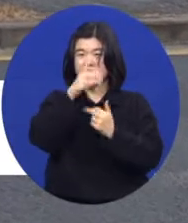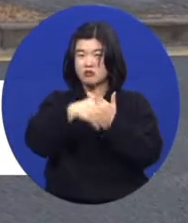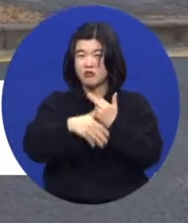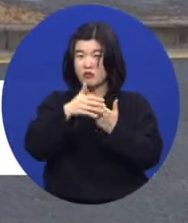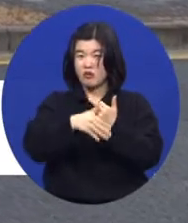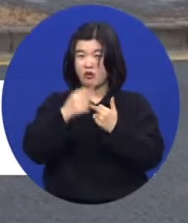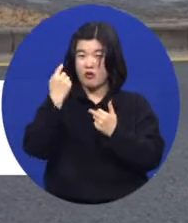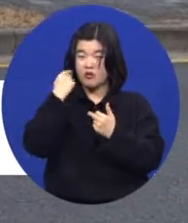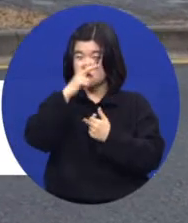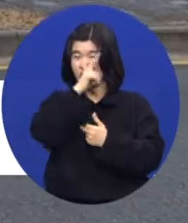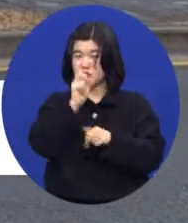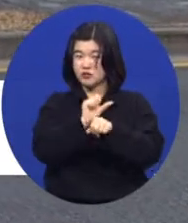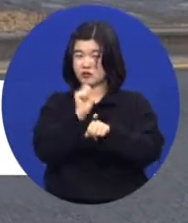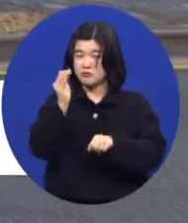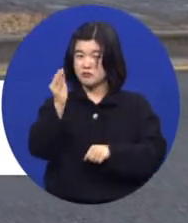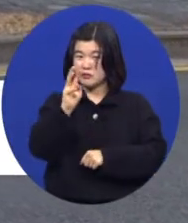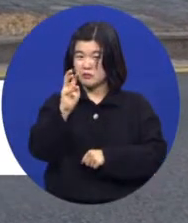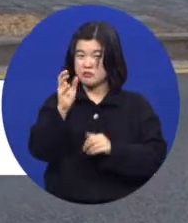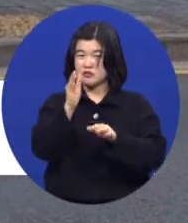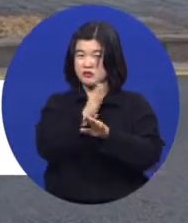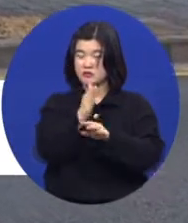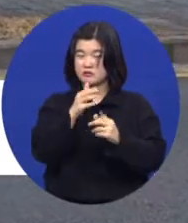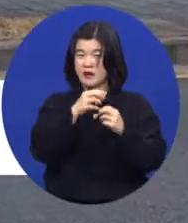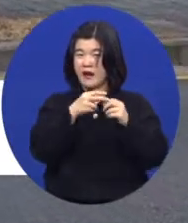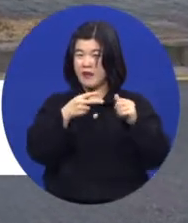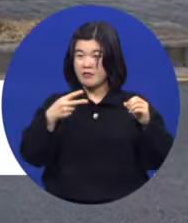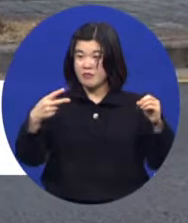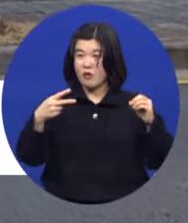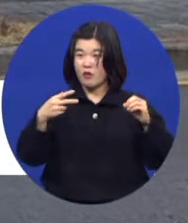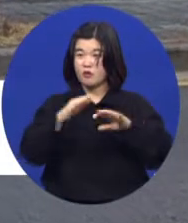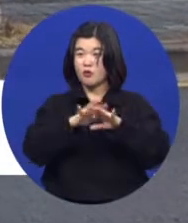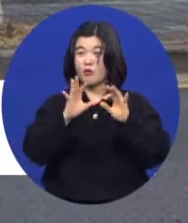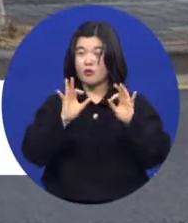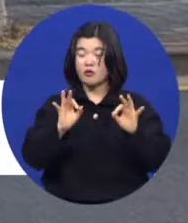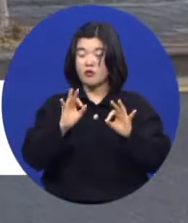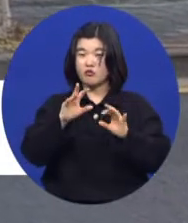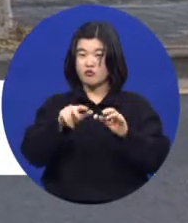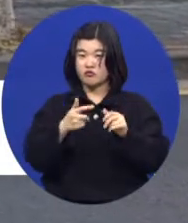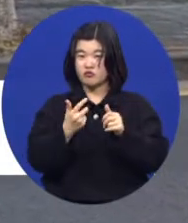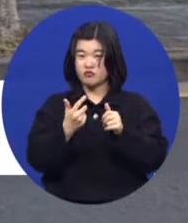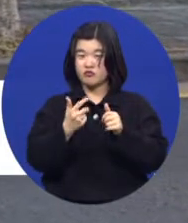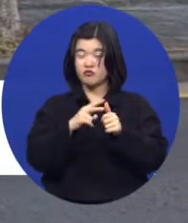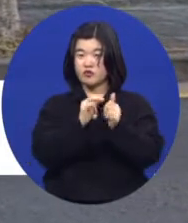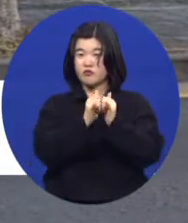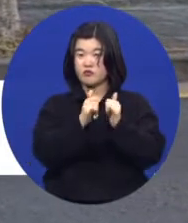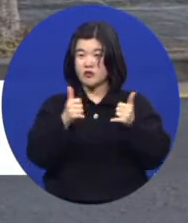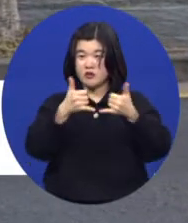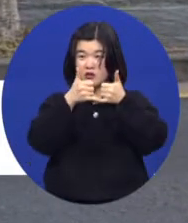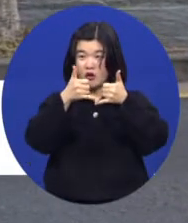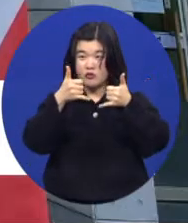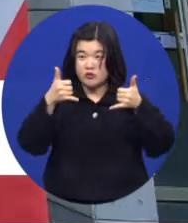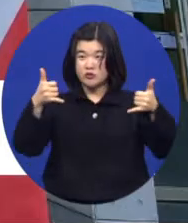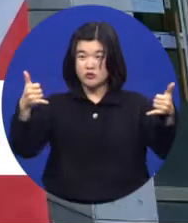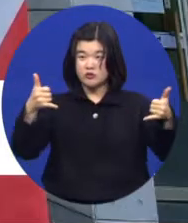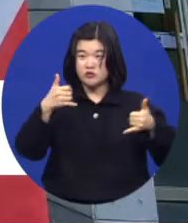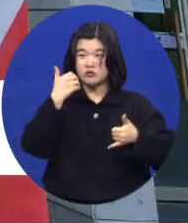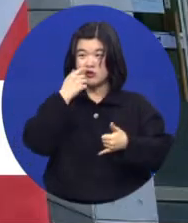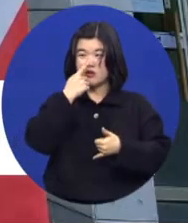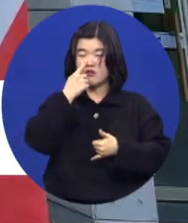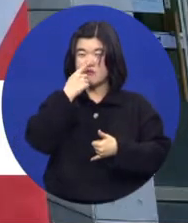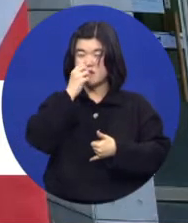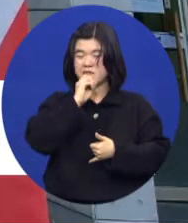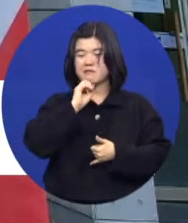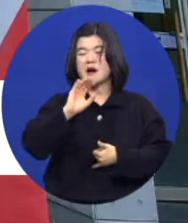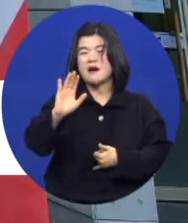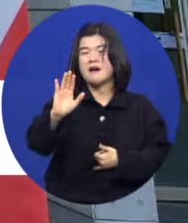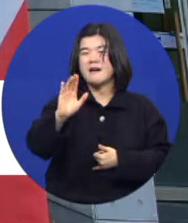어제 오후 5시 반쯤 서귀포시 안동농협 맞은편에 설치된 국민의힘 윤석열 후보의 현수막에 누군가 커피를